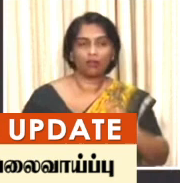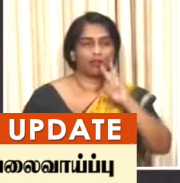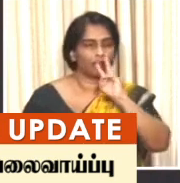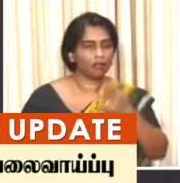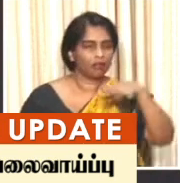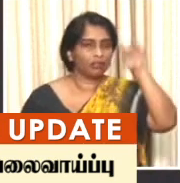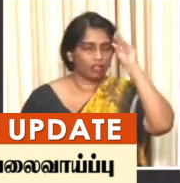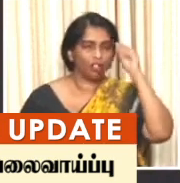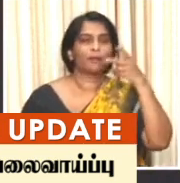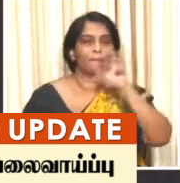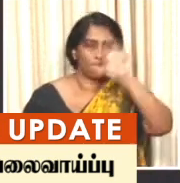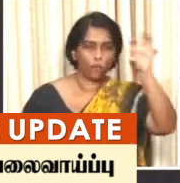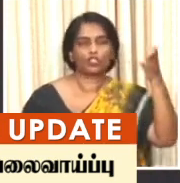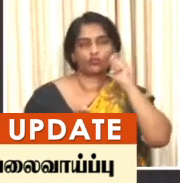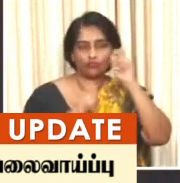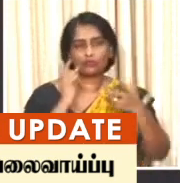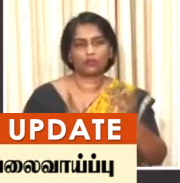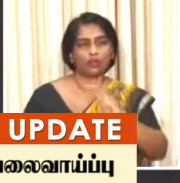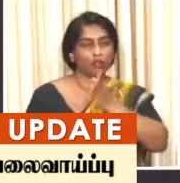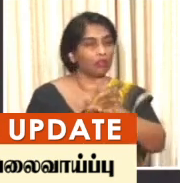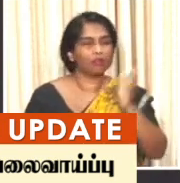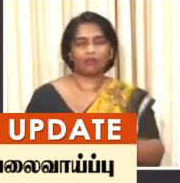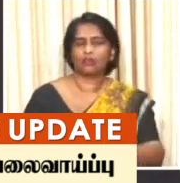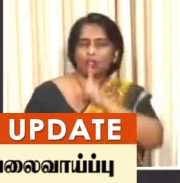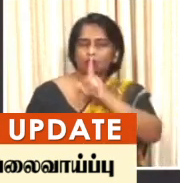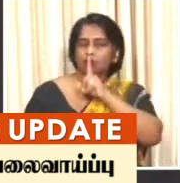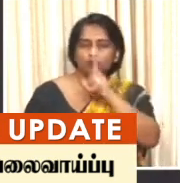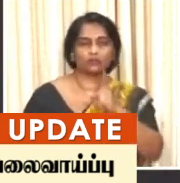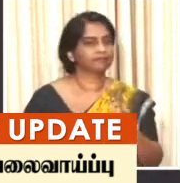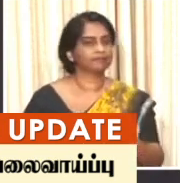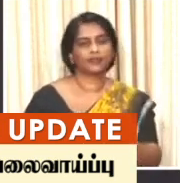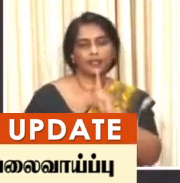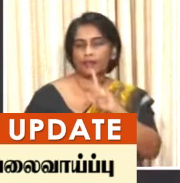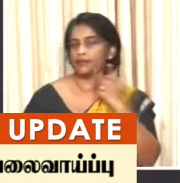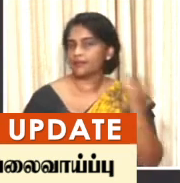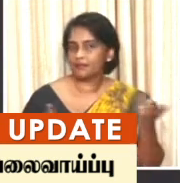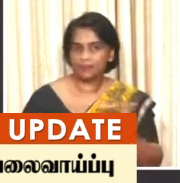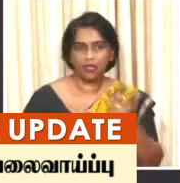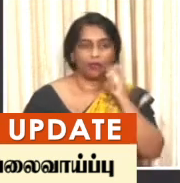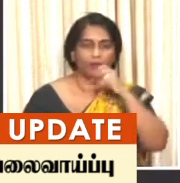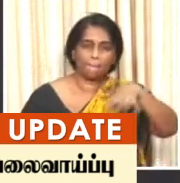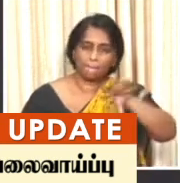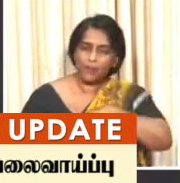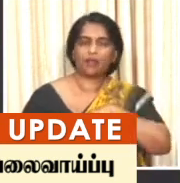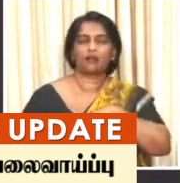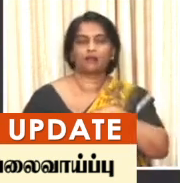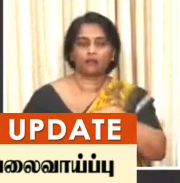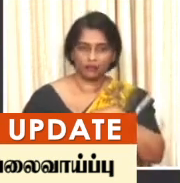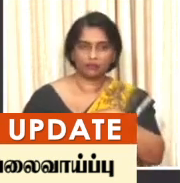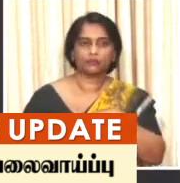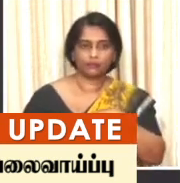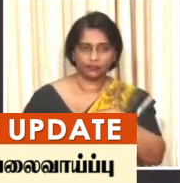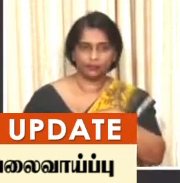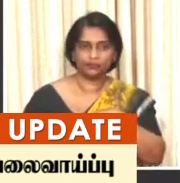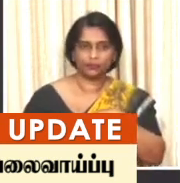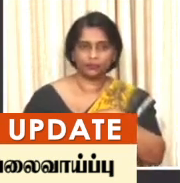මිනිස්සු ඉන්නවා. ඒක නිසා අපිට මේ රැවටීම ගැන අපිට අමුතුවෙන් කොච්චර කිව්වත් මේක කියලා දෙන්න බෑ. මේ මිනිස්සුගේ රැවටීම තවම රැවටෙනවා. එතකොට